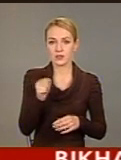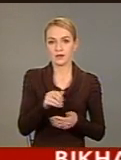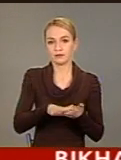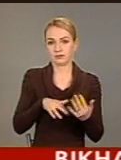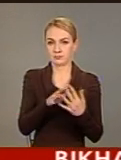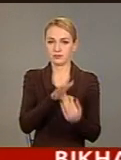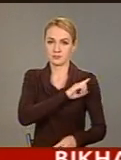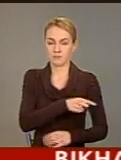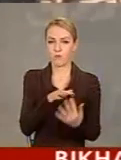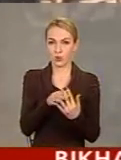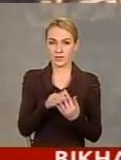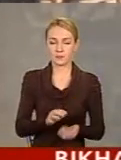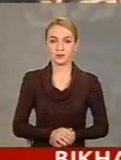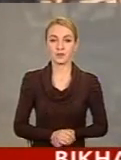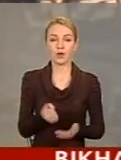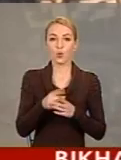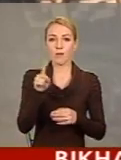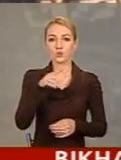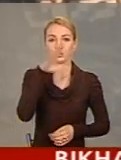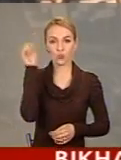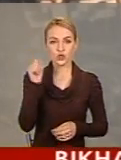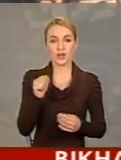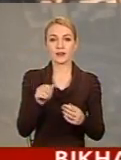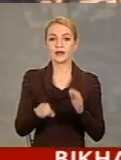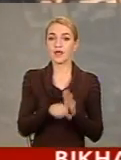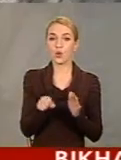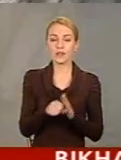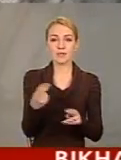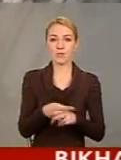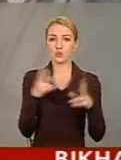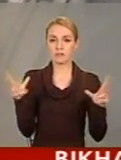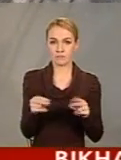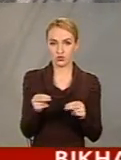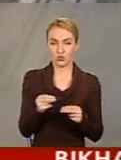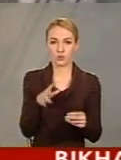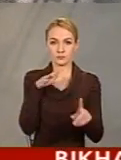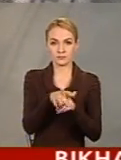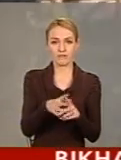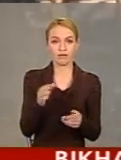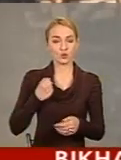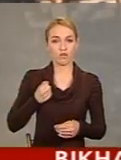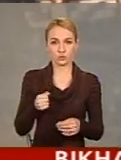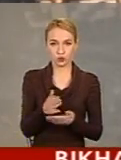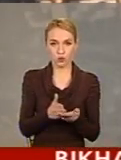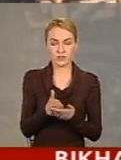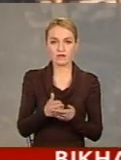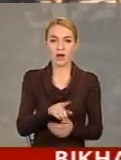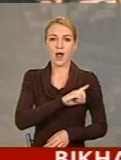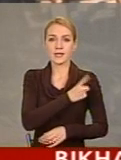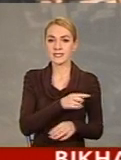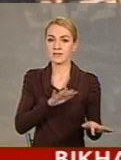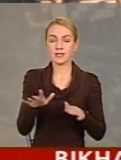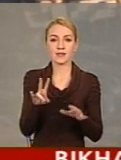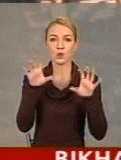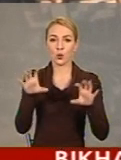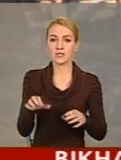стрілецькі бої до 1ї години ночі терористи безуспішно штурмували позиції українських військовослужбовців агресивні дії незаконних